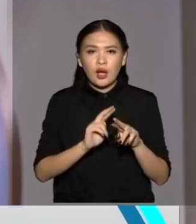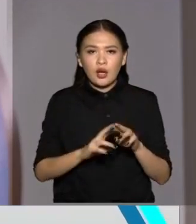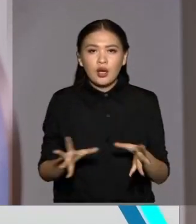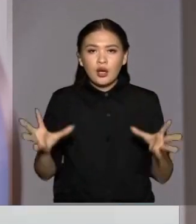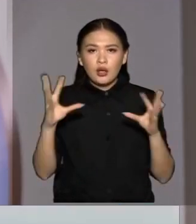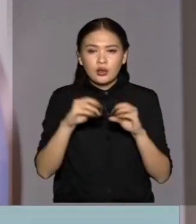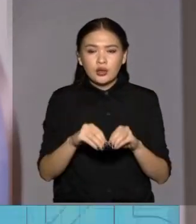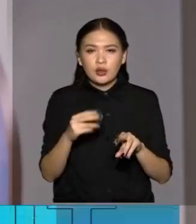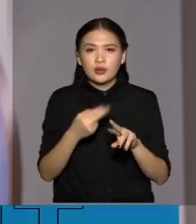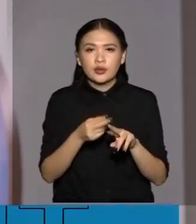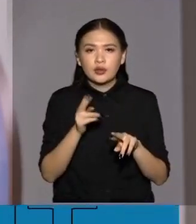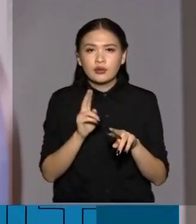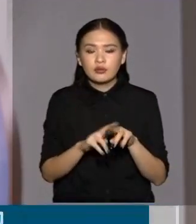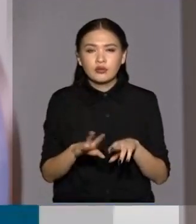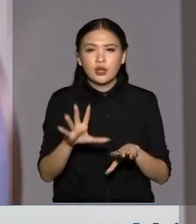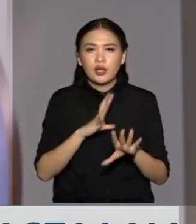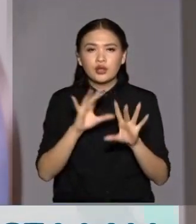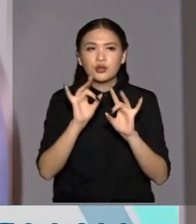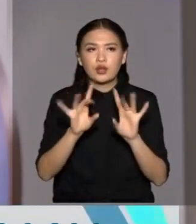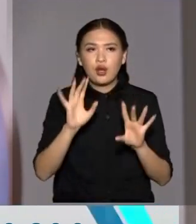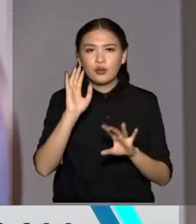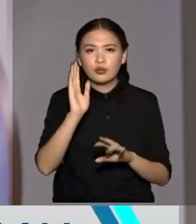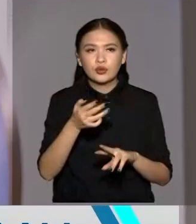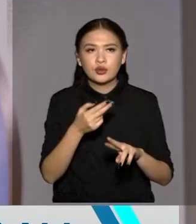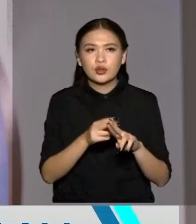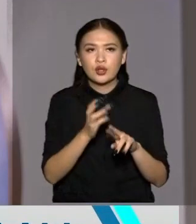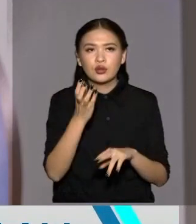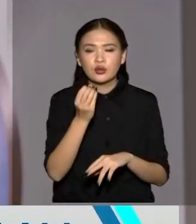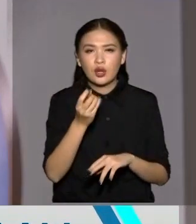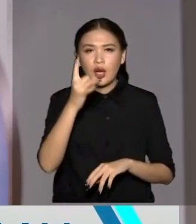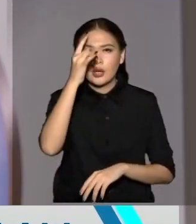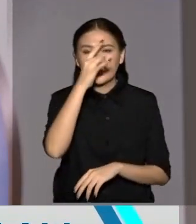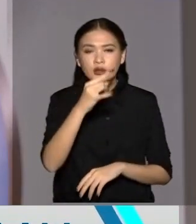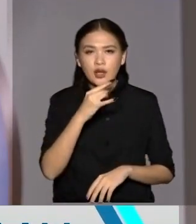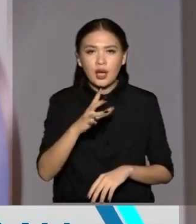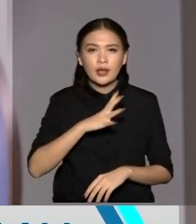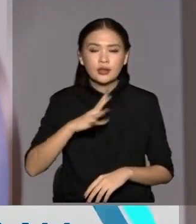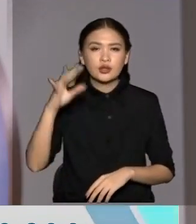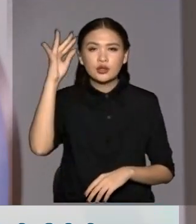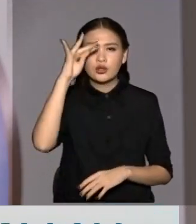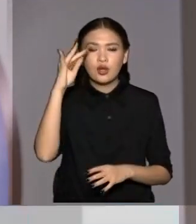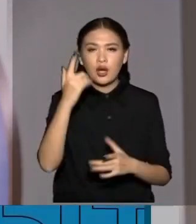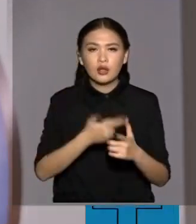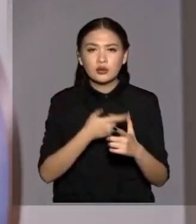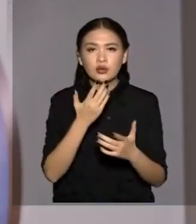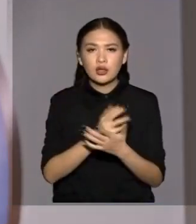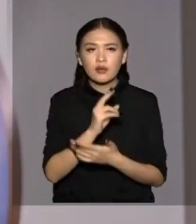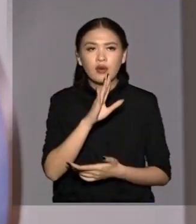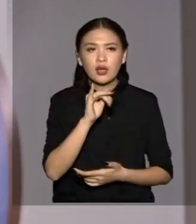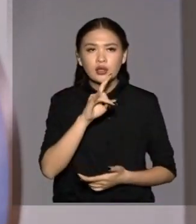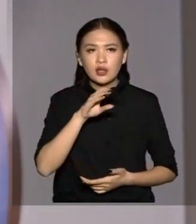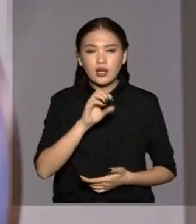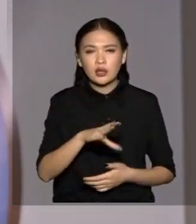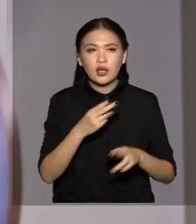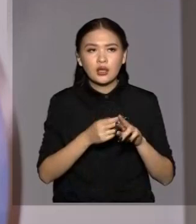сабақтастығымызды пысықтайтын боламыз. Және де Қазақстанның жаңа өзінің тарихи аты бар квартет Ғазия Жұбанова